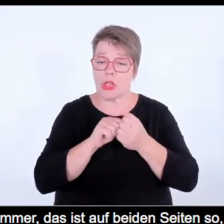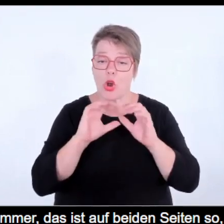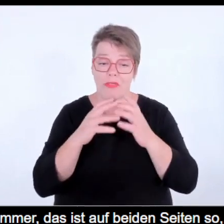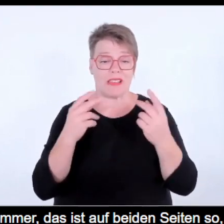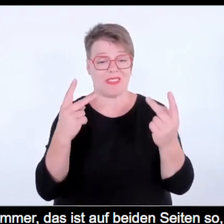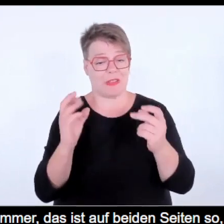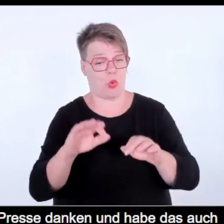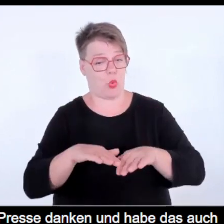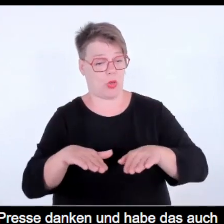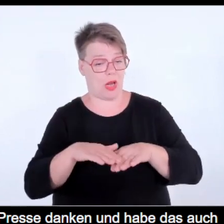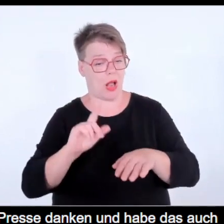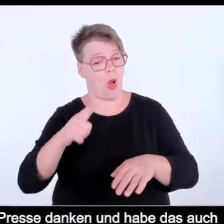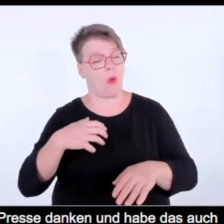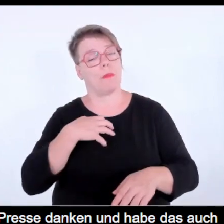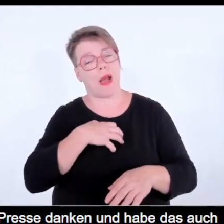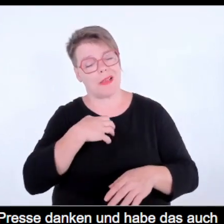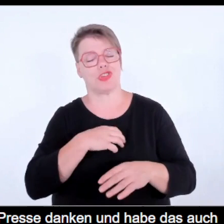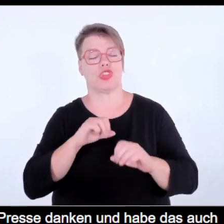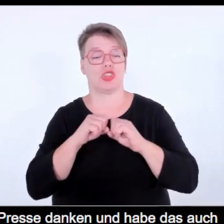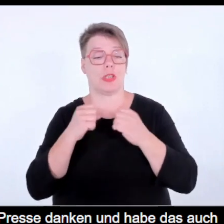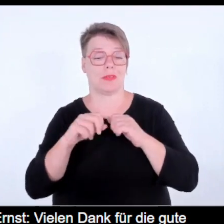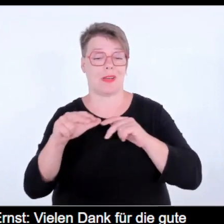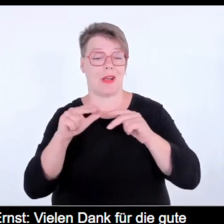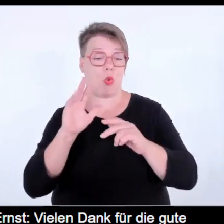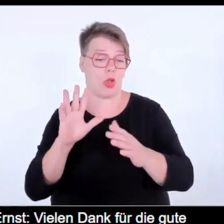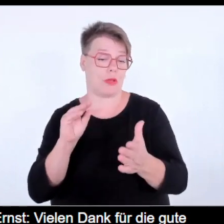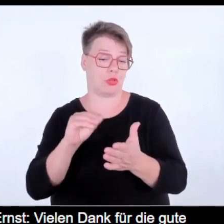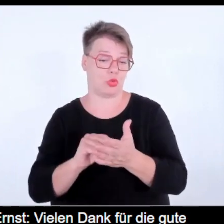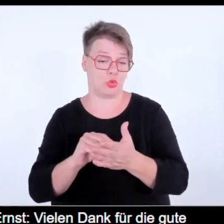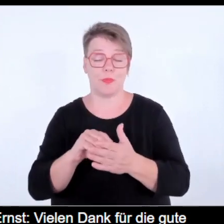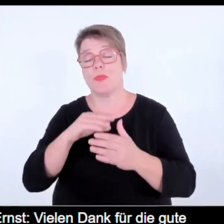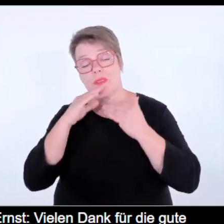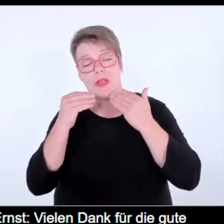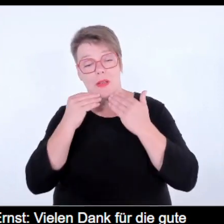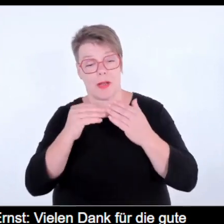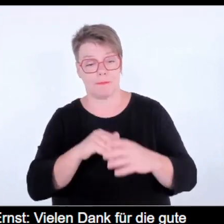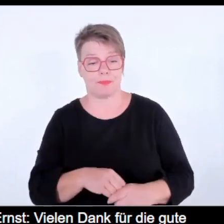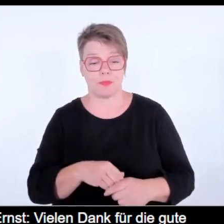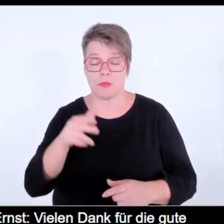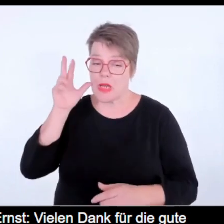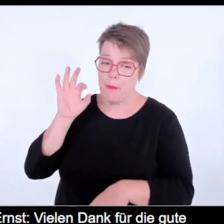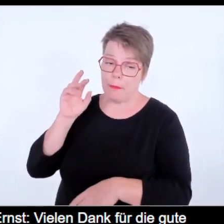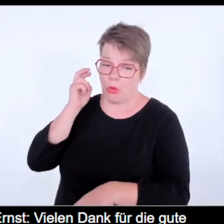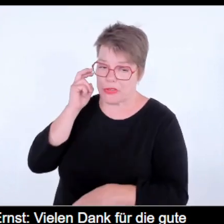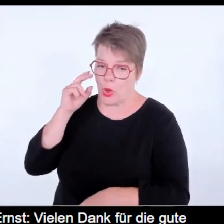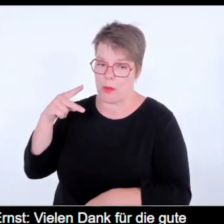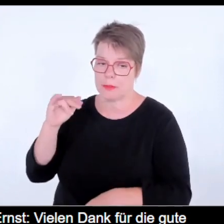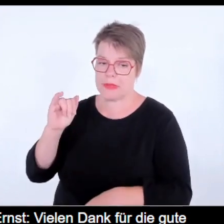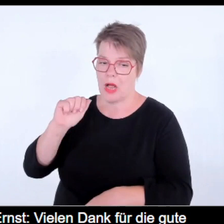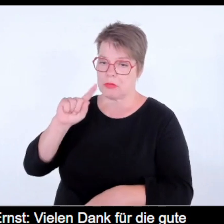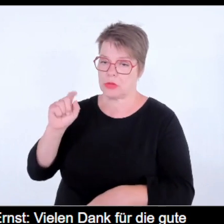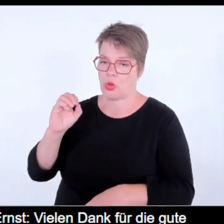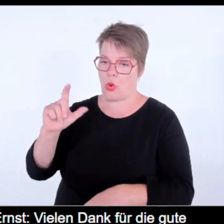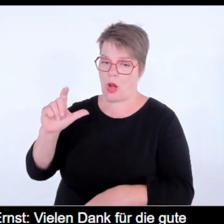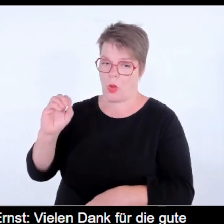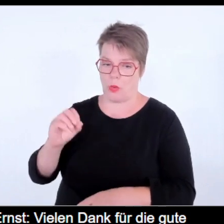zum Schulstart machen, auch zum gestrigen IFO-Bildungsbarometer, der heute rausgekommen ist, und auch zum Thema Bürokratie. Ich will aber gleich